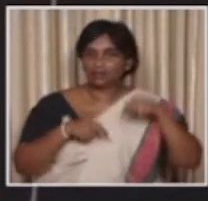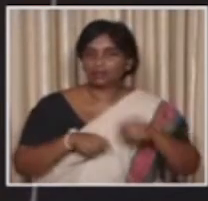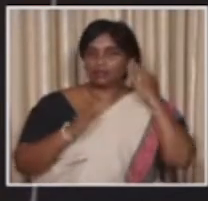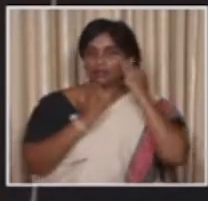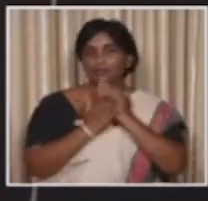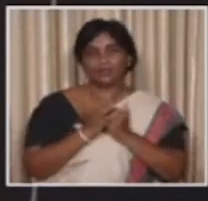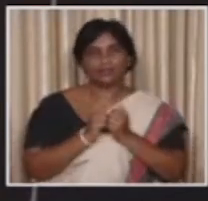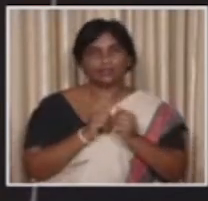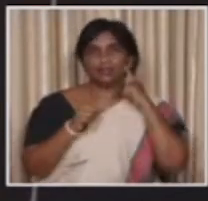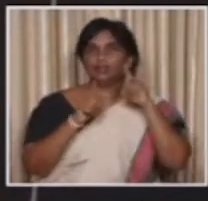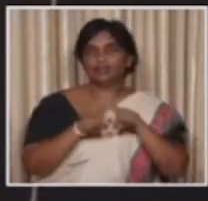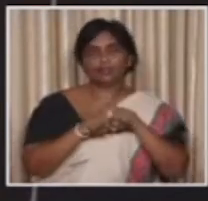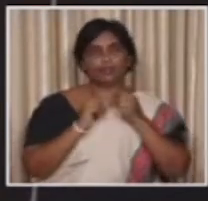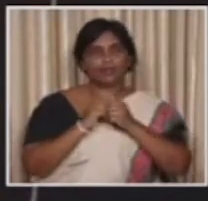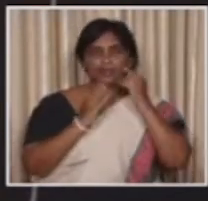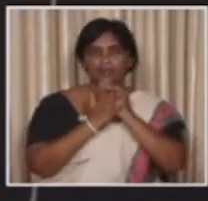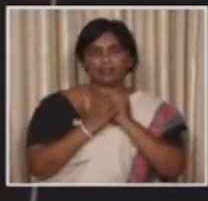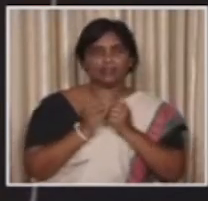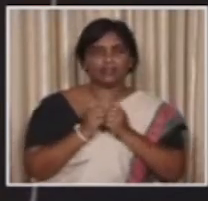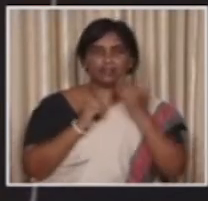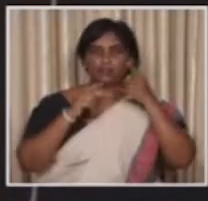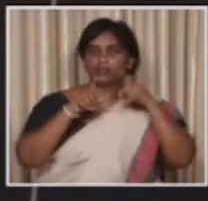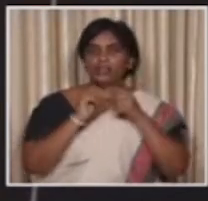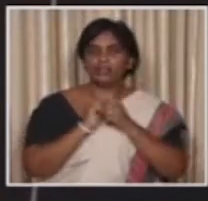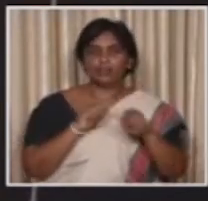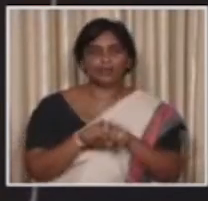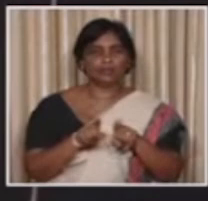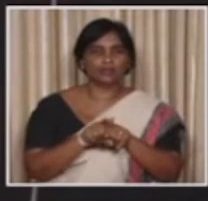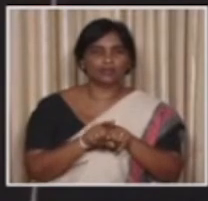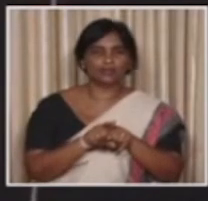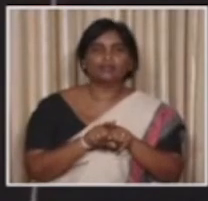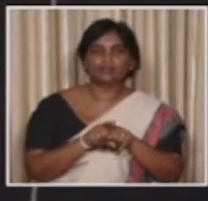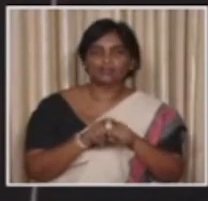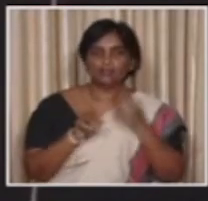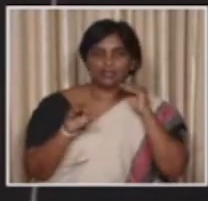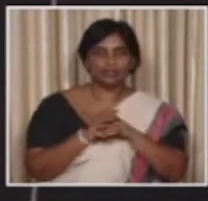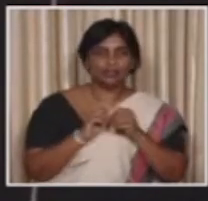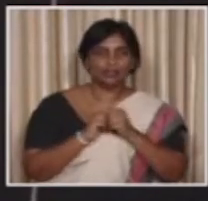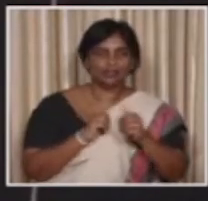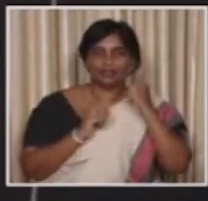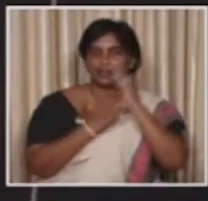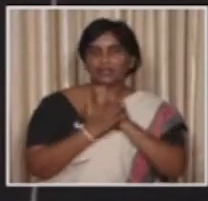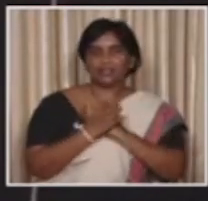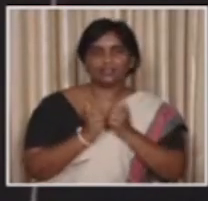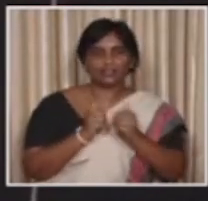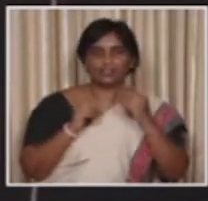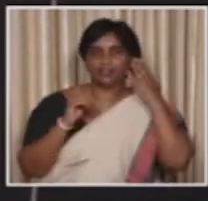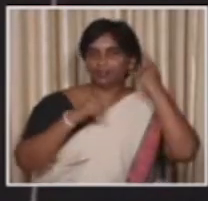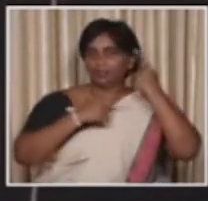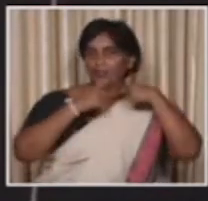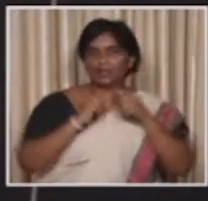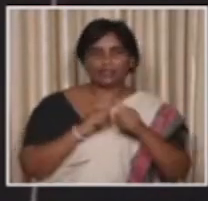වලට වග කියන්නේ පාර්ලිමේන්තුව, විගණනය කරන්නේ අපි. හැබැයි අපිට අනන්ත අප්‍රමාණ මේ කමිටු වලට දූෂණ වංචා එනවා.